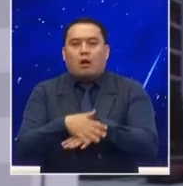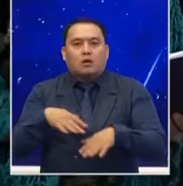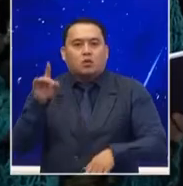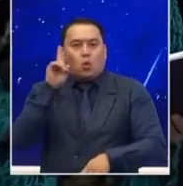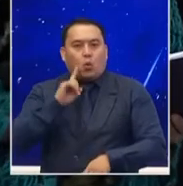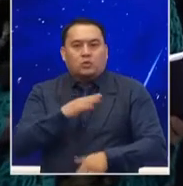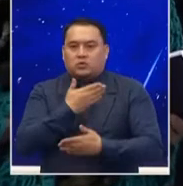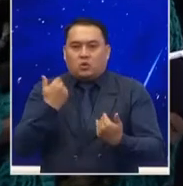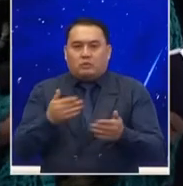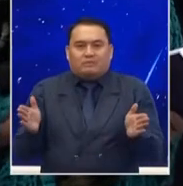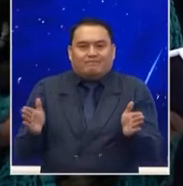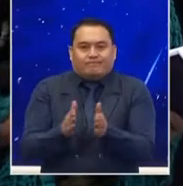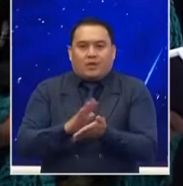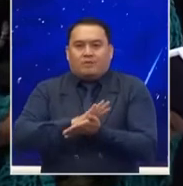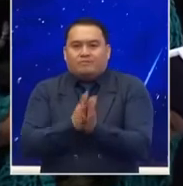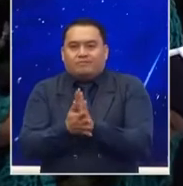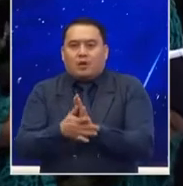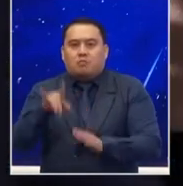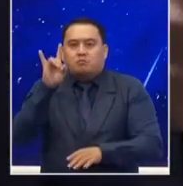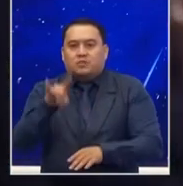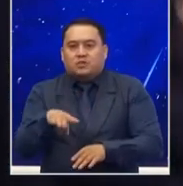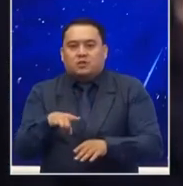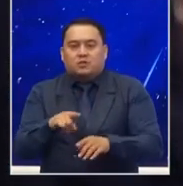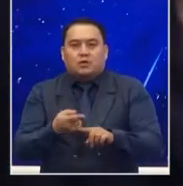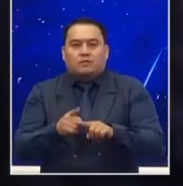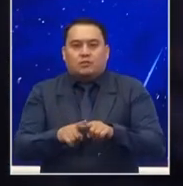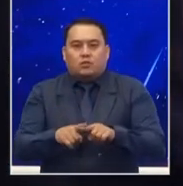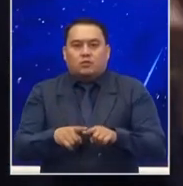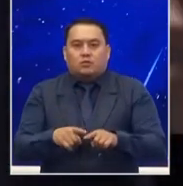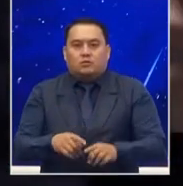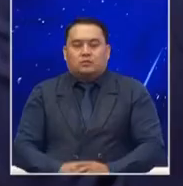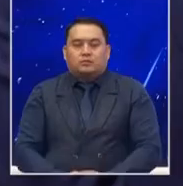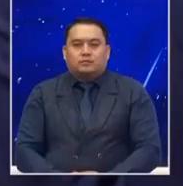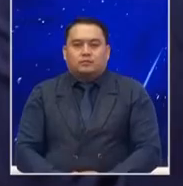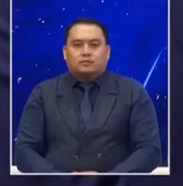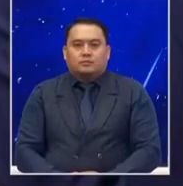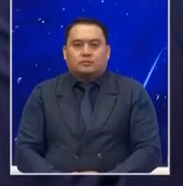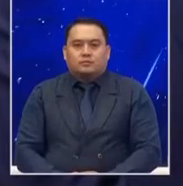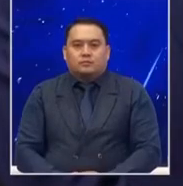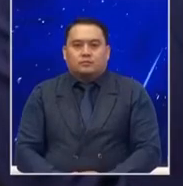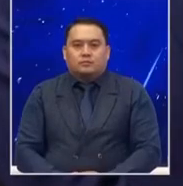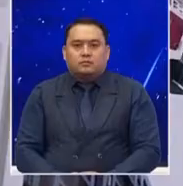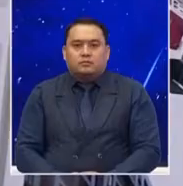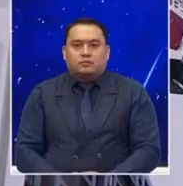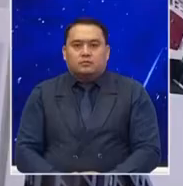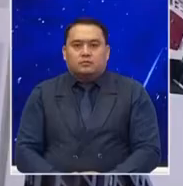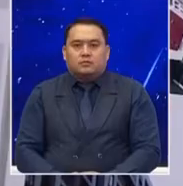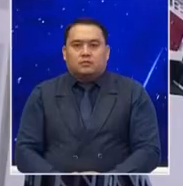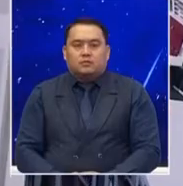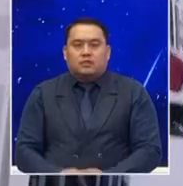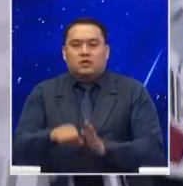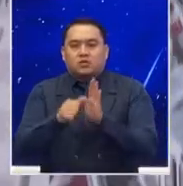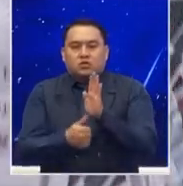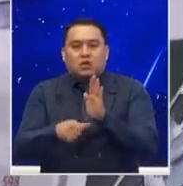қолайсыз, сығылысып тұр. Бірінің терезесіне бірі сығалай ма деп кейеді. Тем более, смотри,